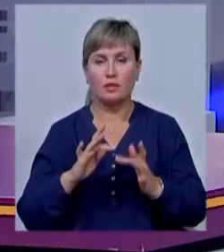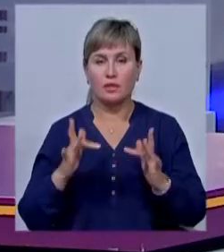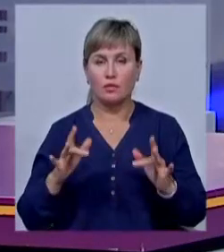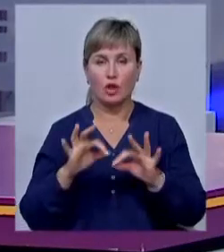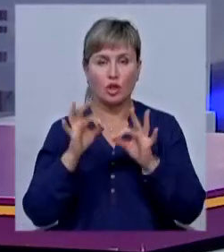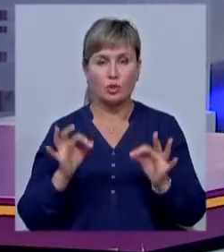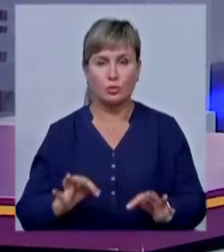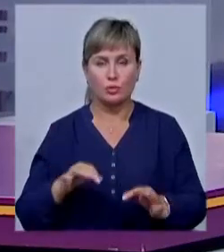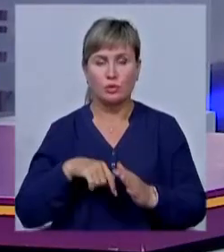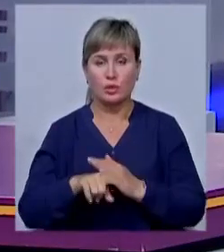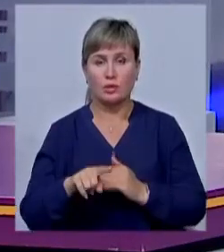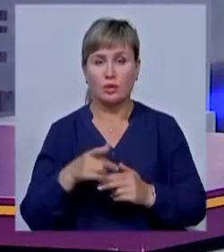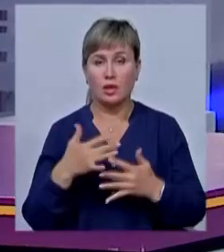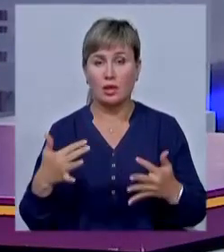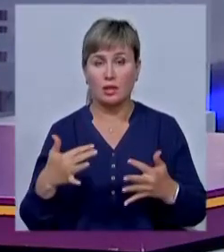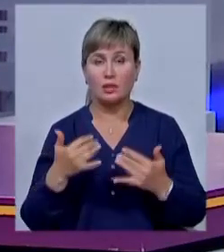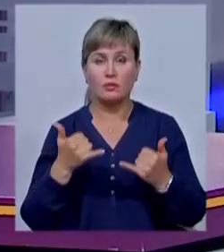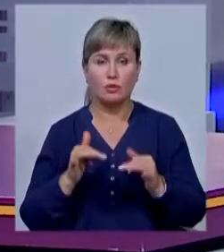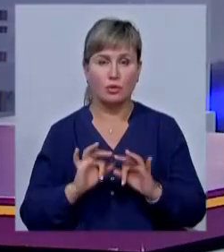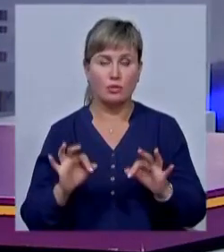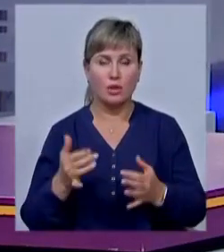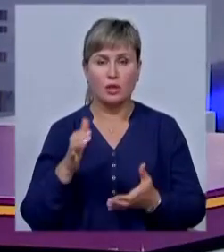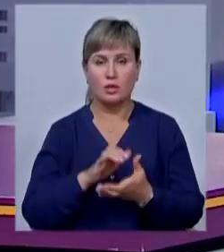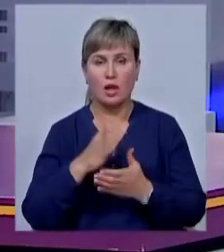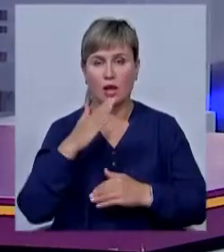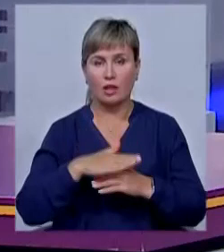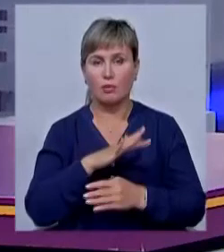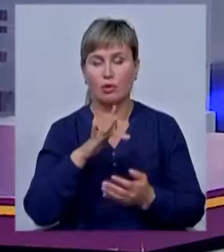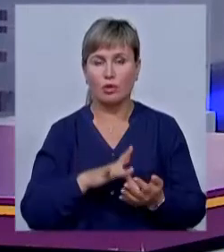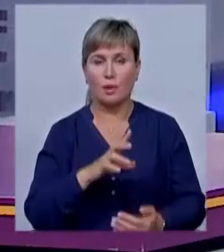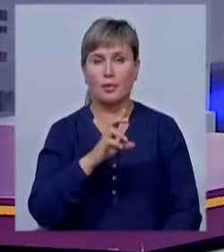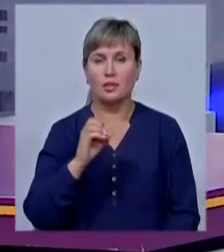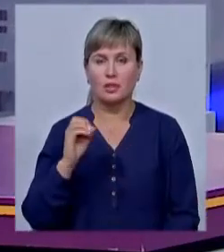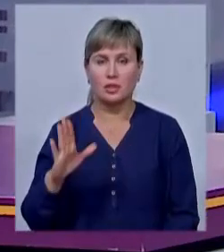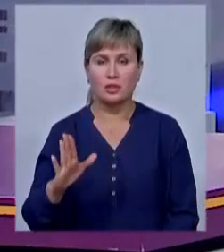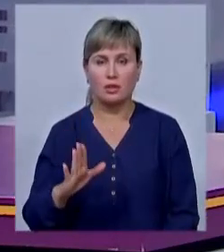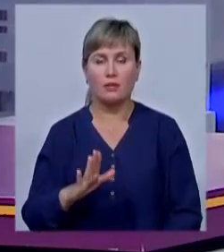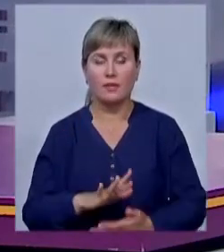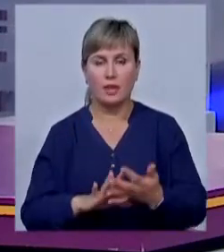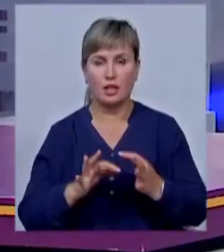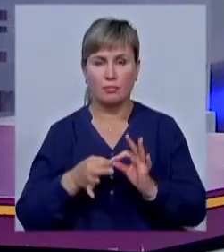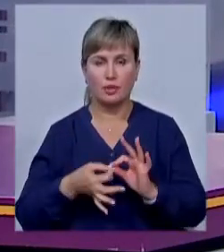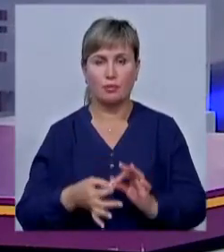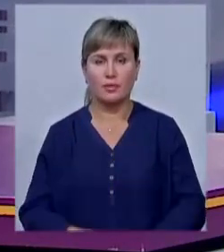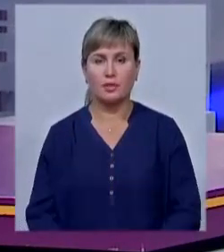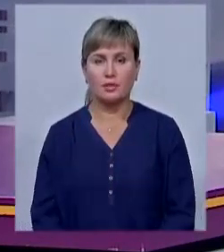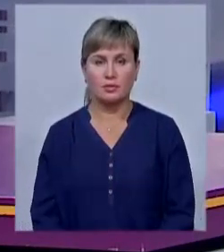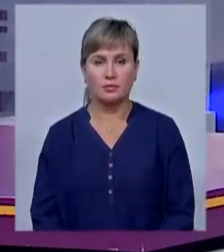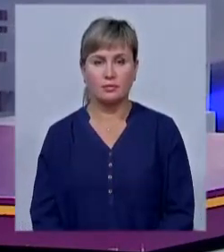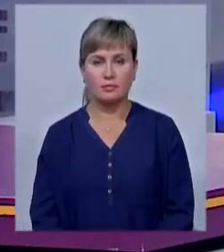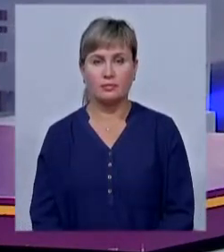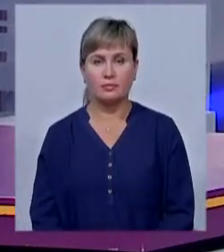С модернизированной креативной площадкой сегодня ознакомился аким города Бахытжан Сагынтаев. Подробности узнаем у Дины